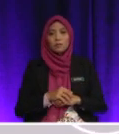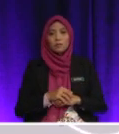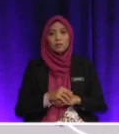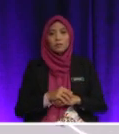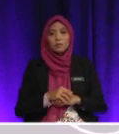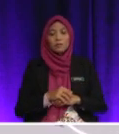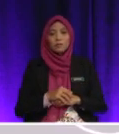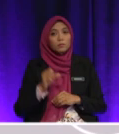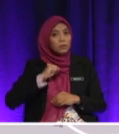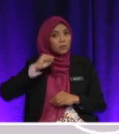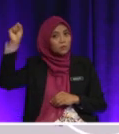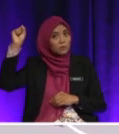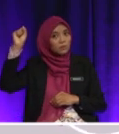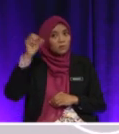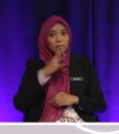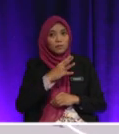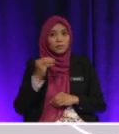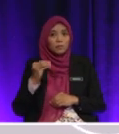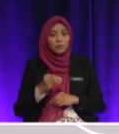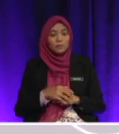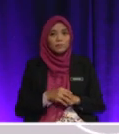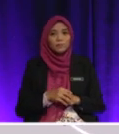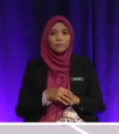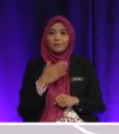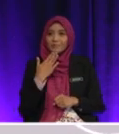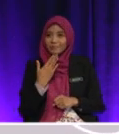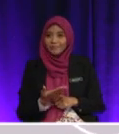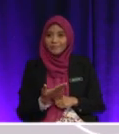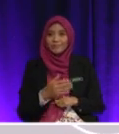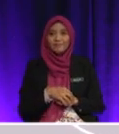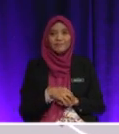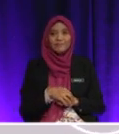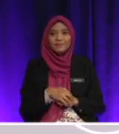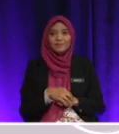merdeka dan berdaulat sekian terima kasih